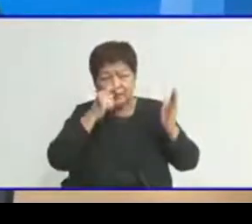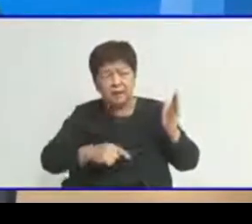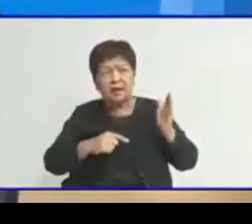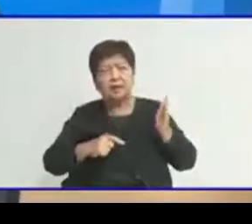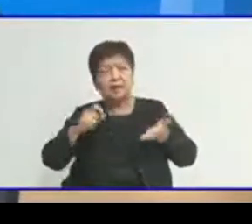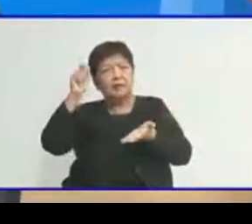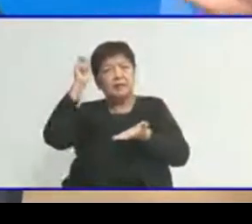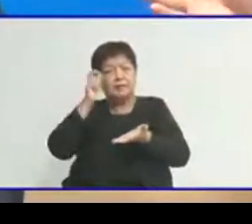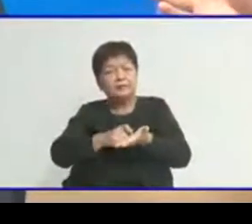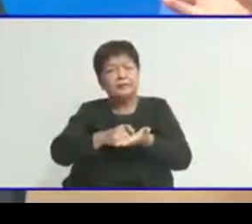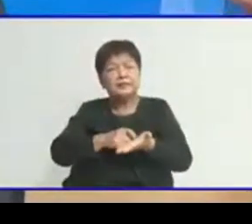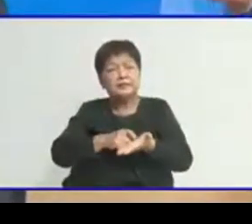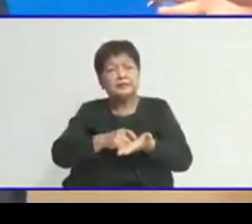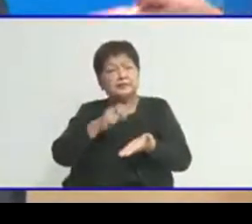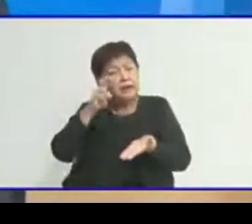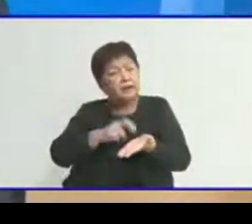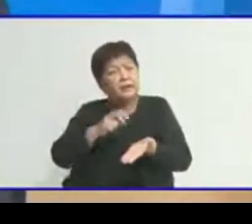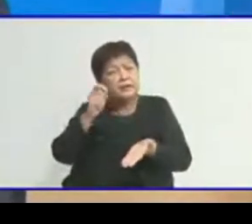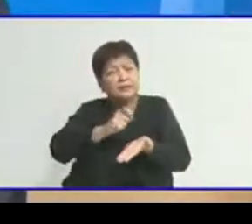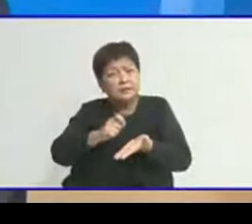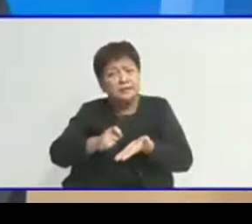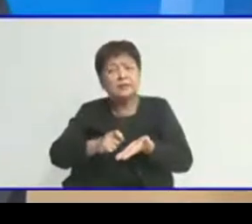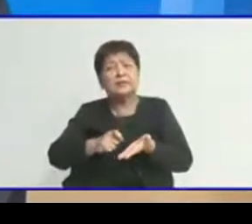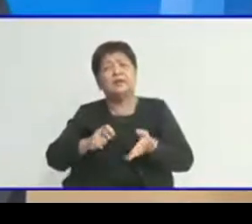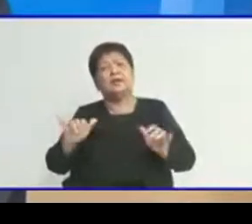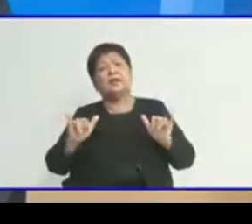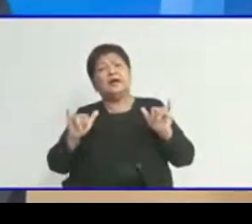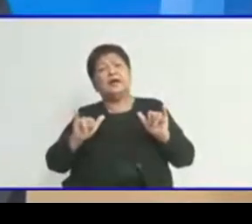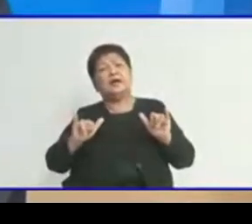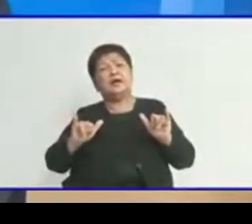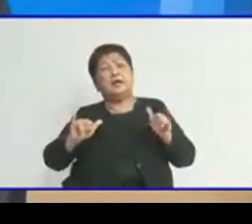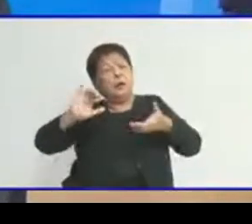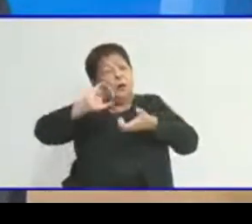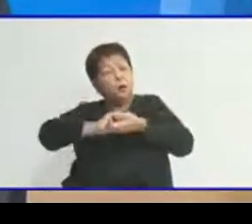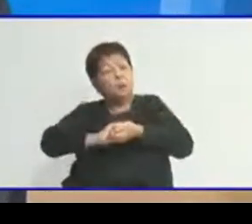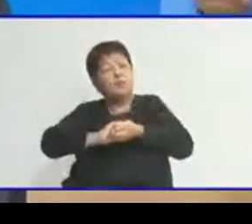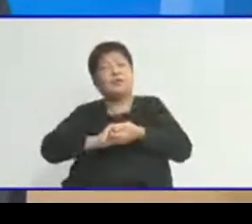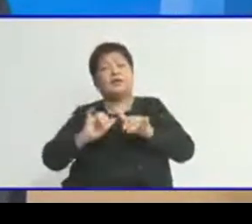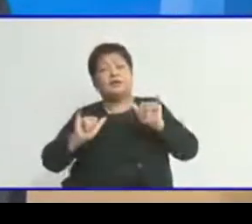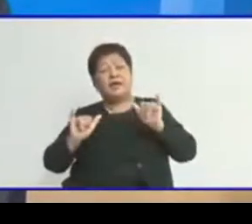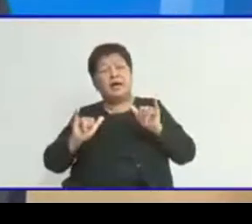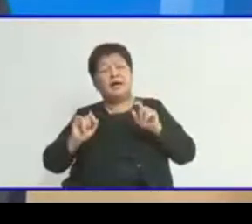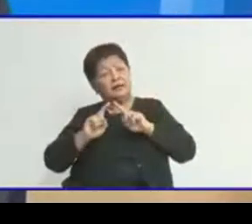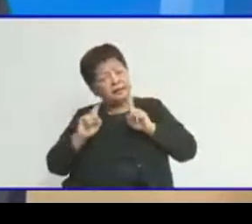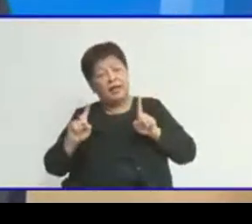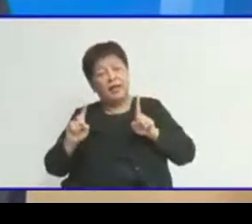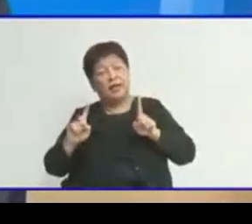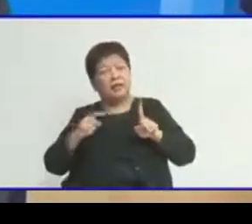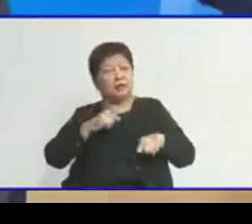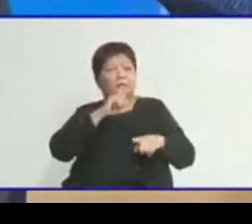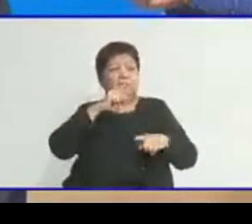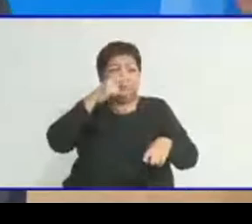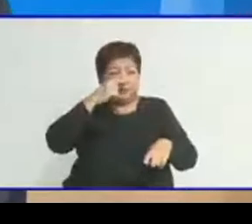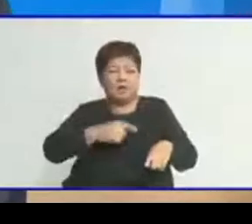ที่เกิดขึ้นคือก็อาจจะเห็นได้ว่าตัวระเบียบขั้นกรองที่ออกมาเนี่ยไทยอาจจะเดินหน้าไปก้าวไปไกลกว่าตัวภ